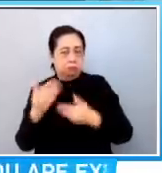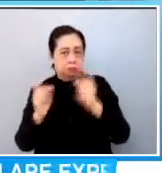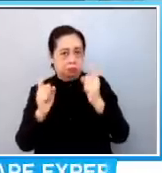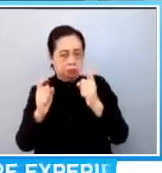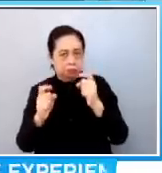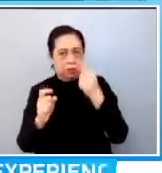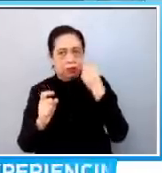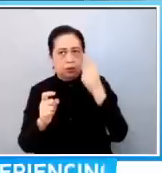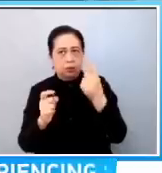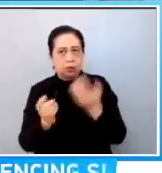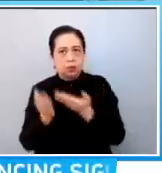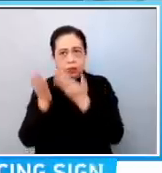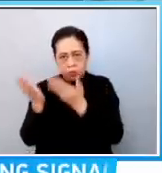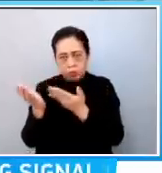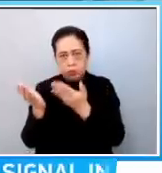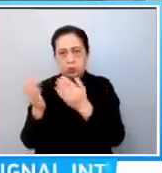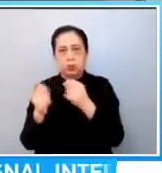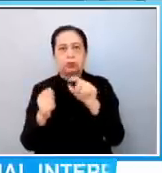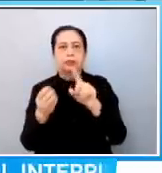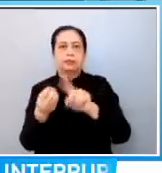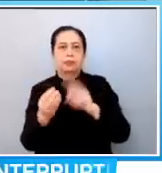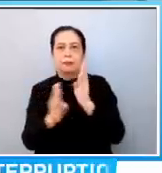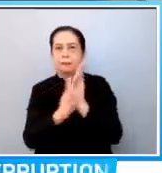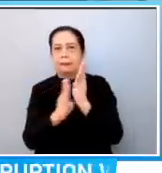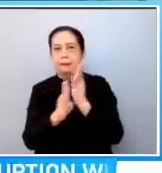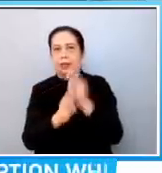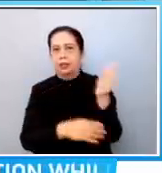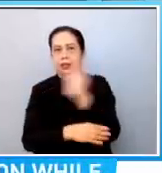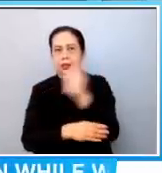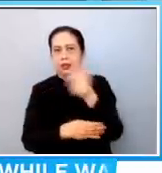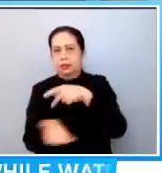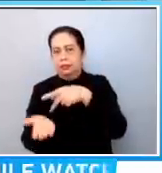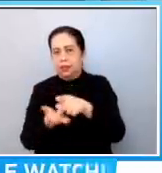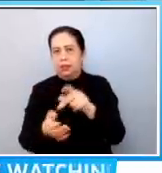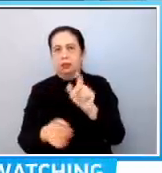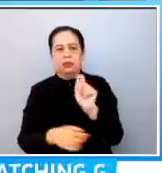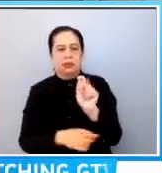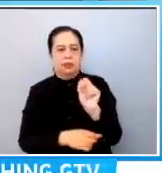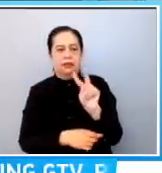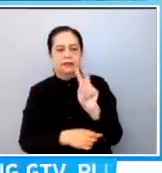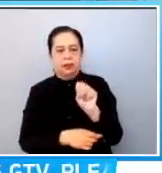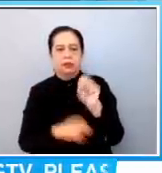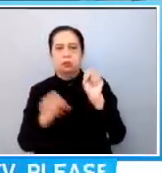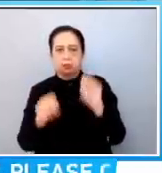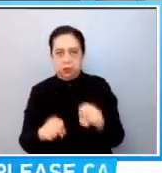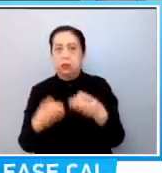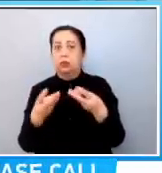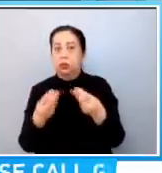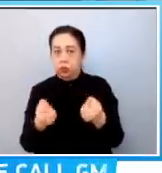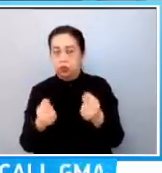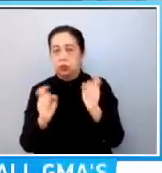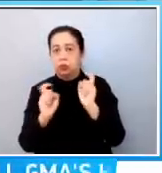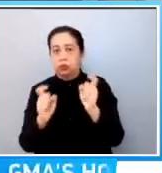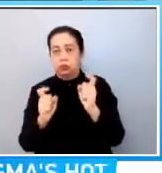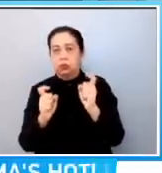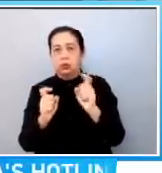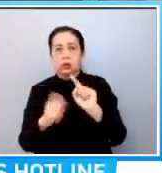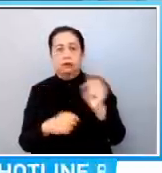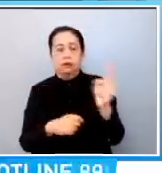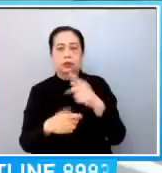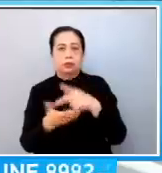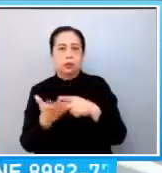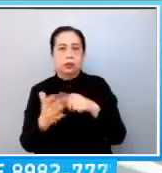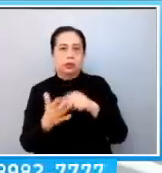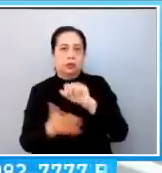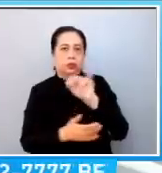sa bus fare. Pero yung TNVS ay pwede na yung ma-resolve sa unang bahagi ng July kasi